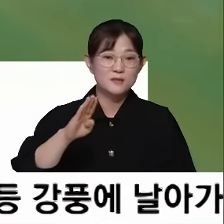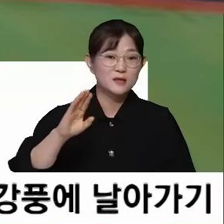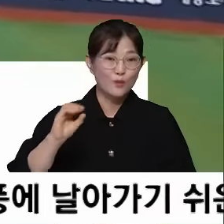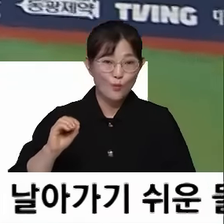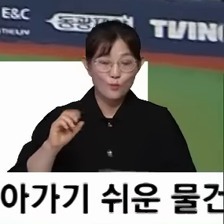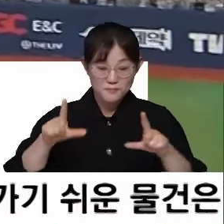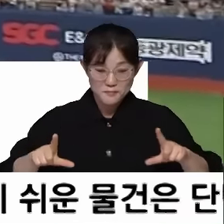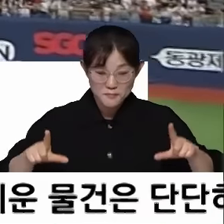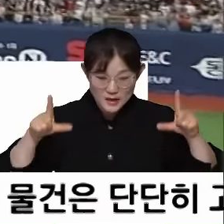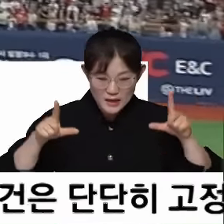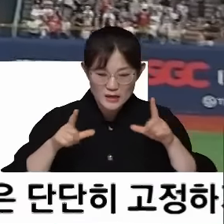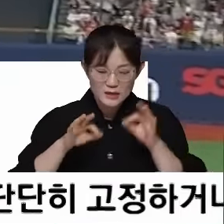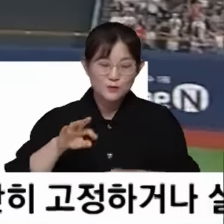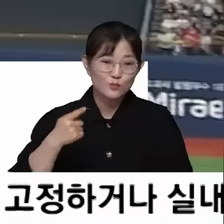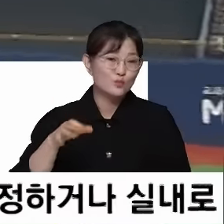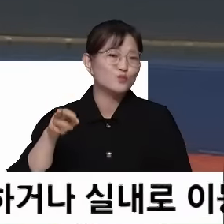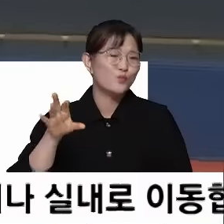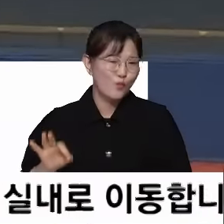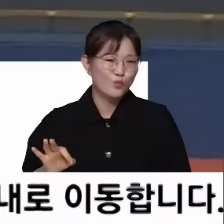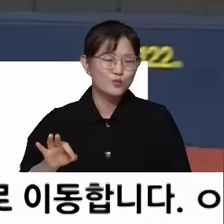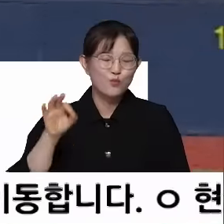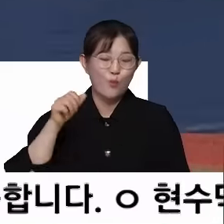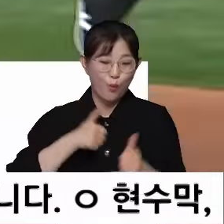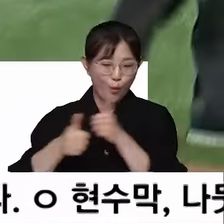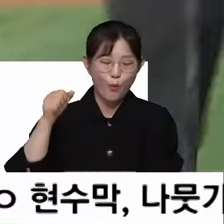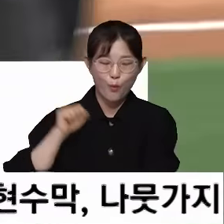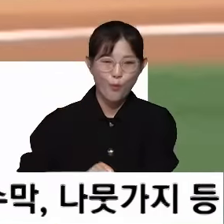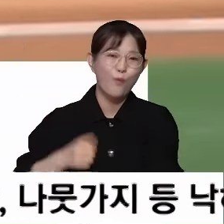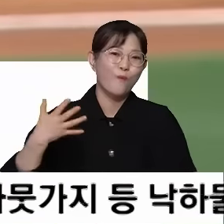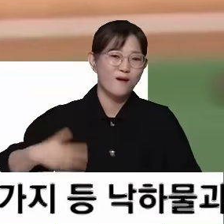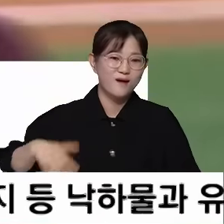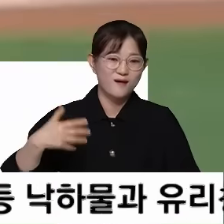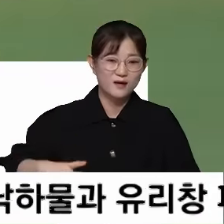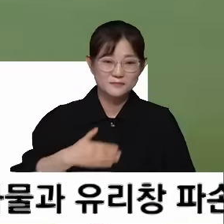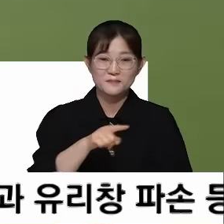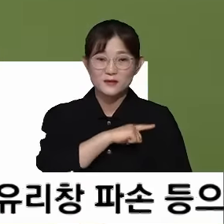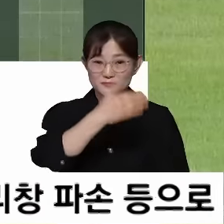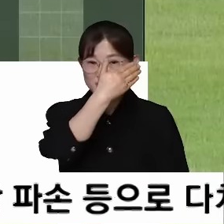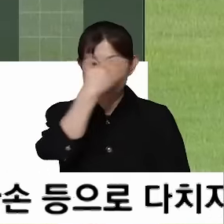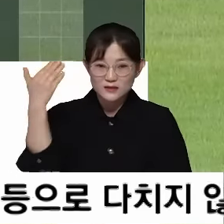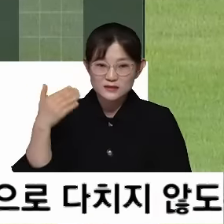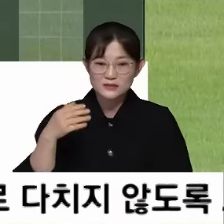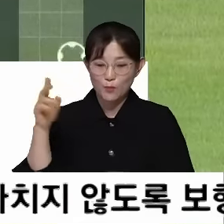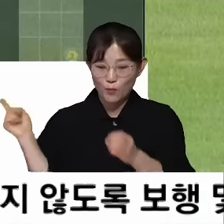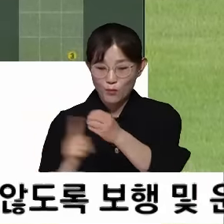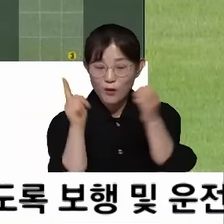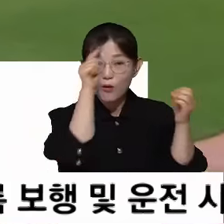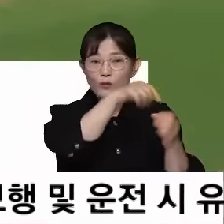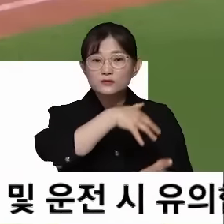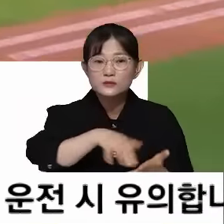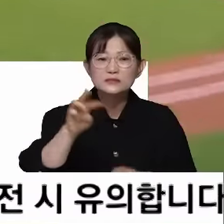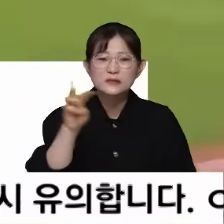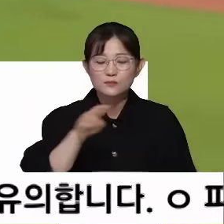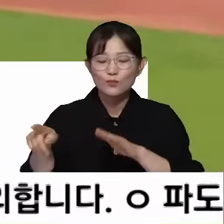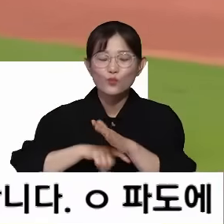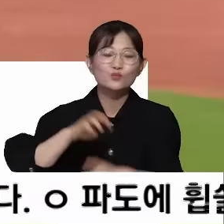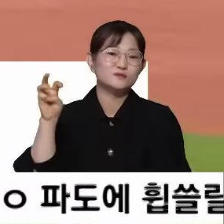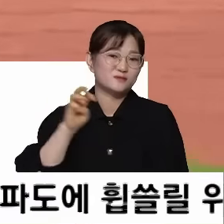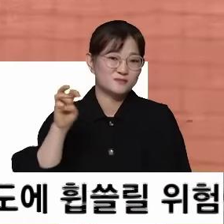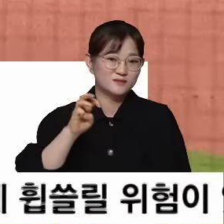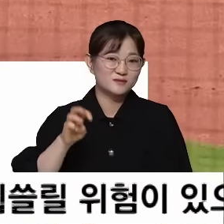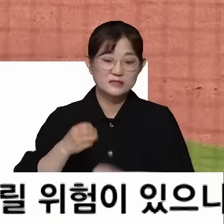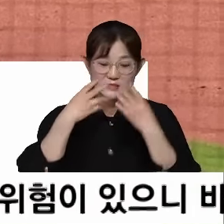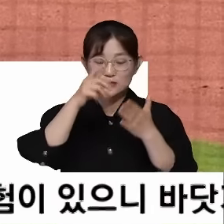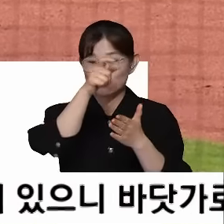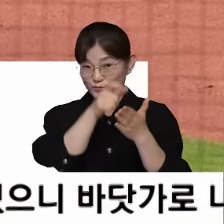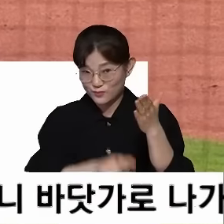슈퍼스타로 떠오른 김도영의 활약은 눈부셨습니다. 최연소 30홈런 30도루 달성해 역대 최다 득점